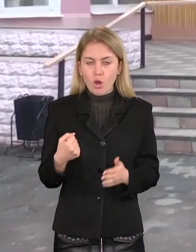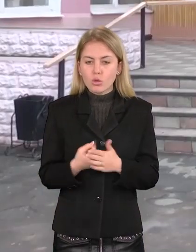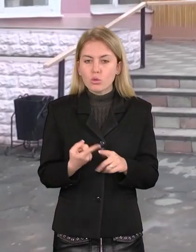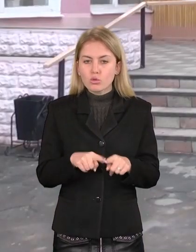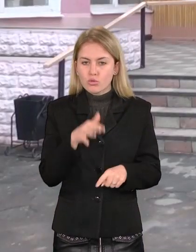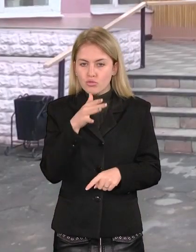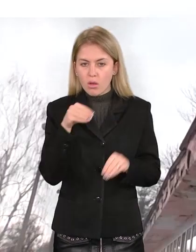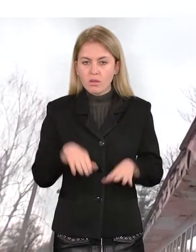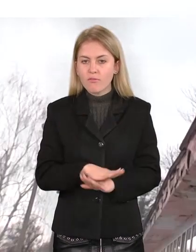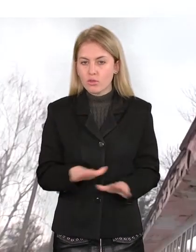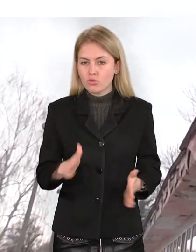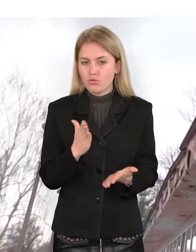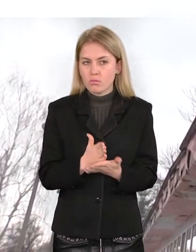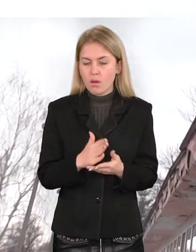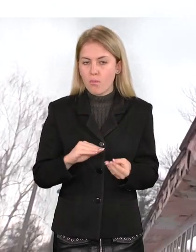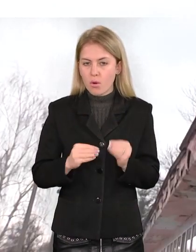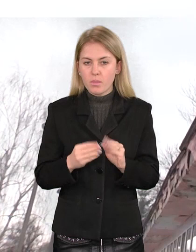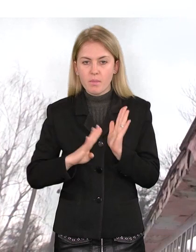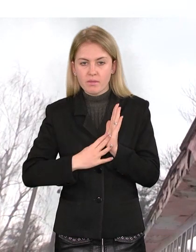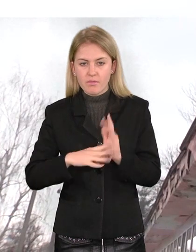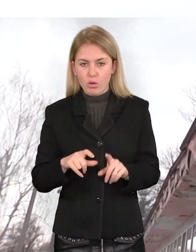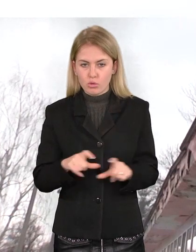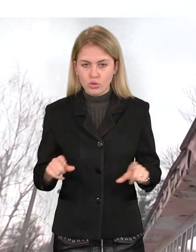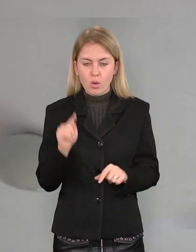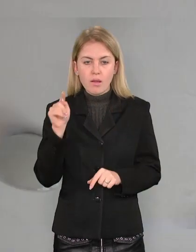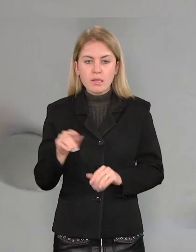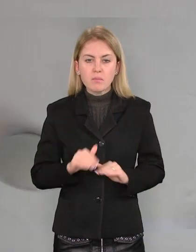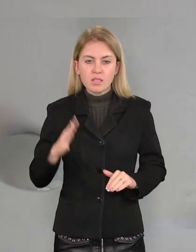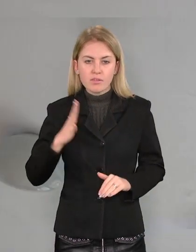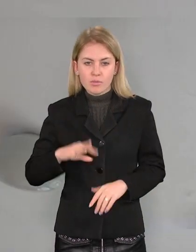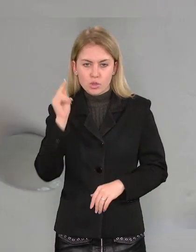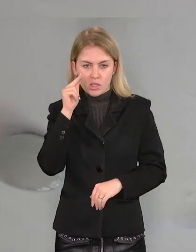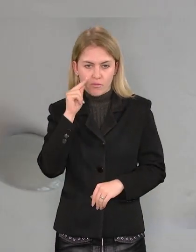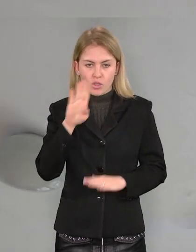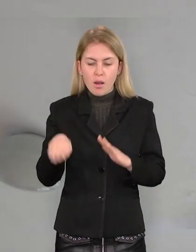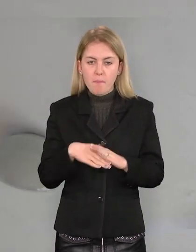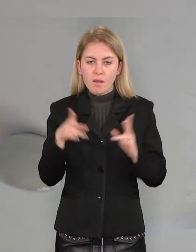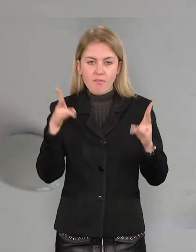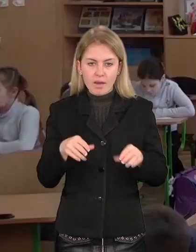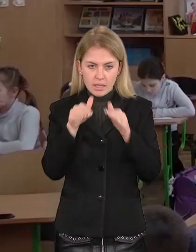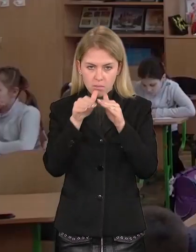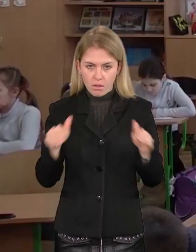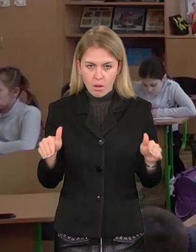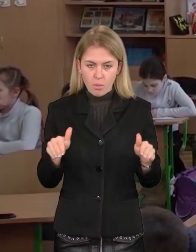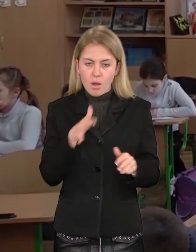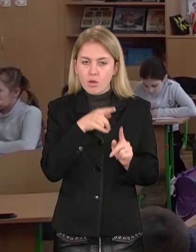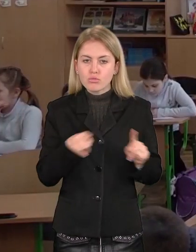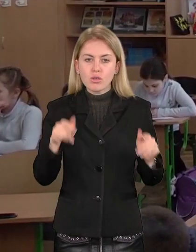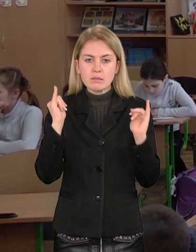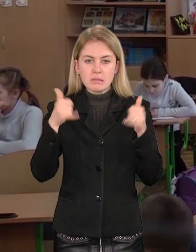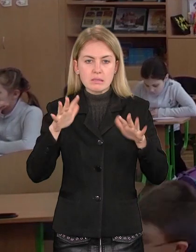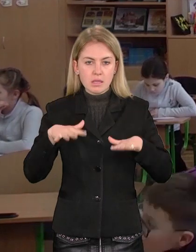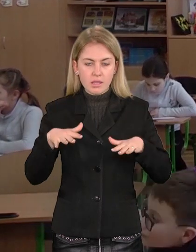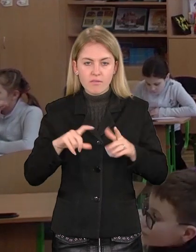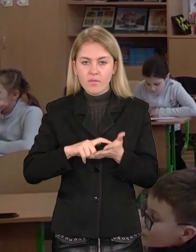часу невирішеною залишається проблема і 9-ї школи. Там діти вимушені навчатися під аварійним дахом. А під час зливи у